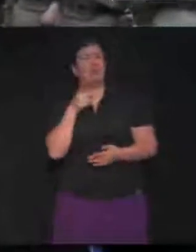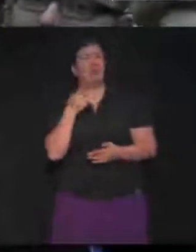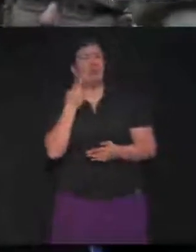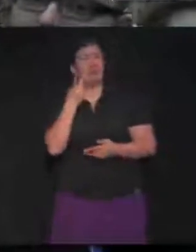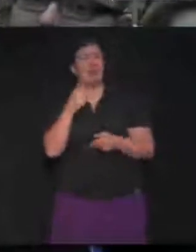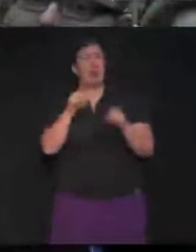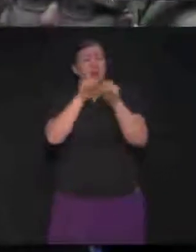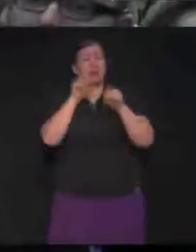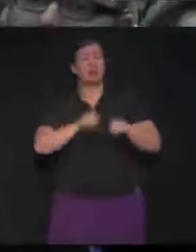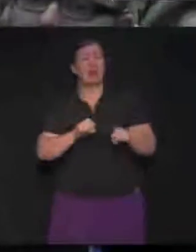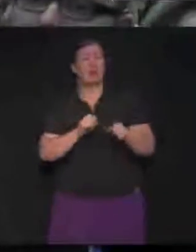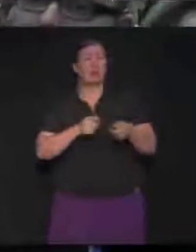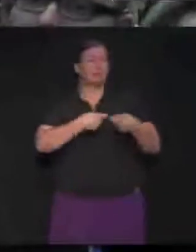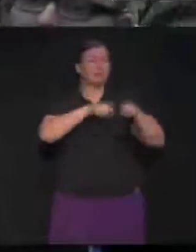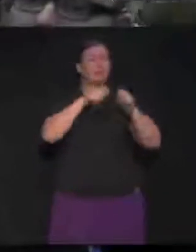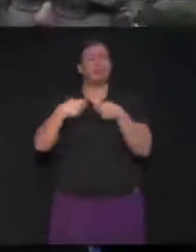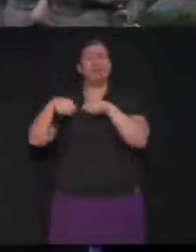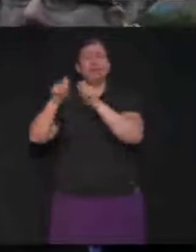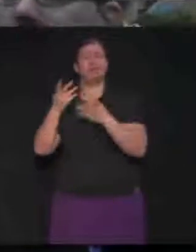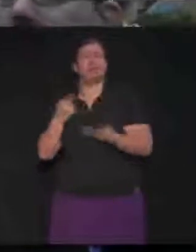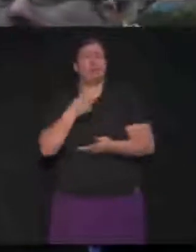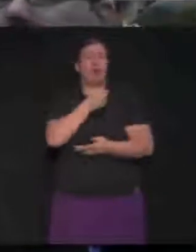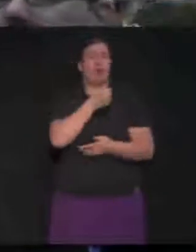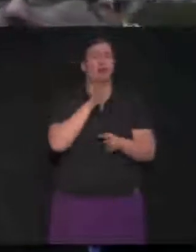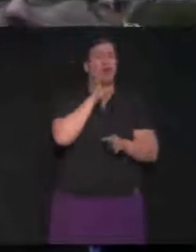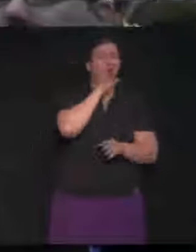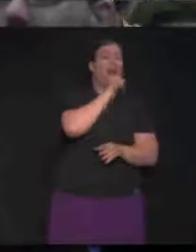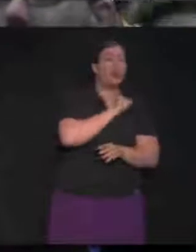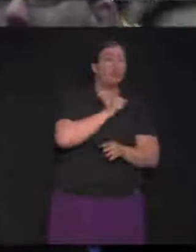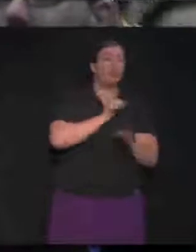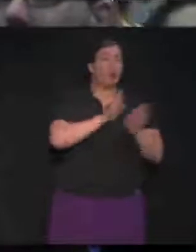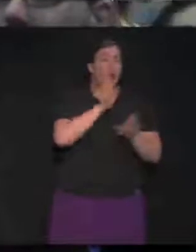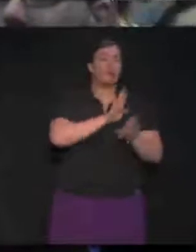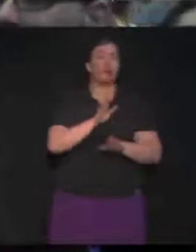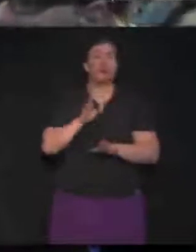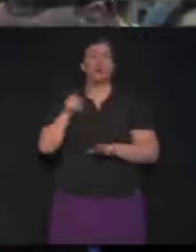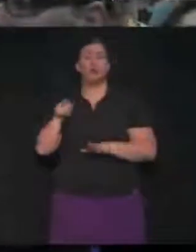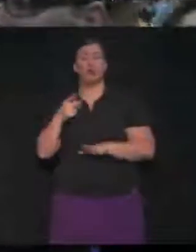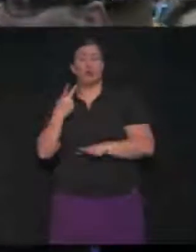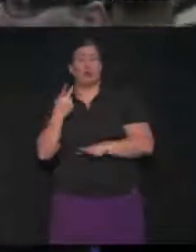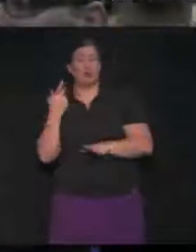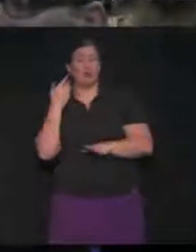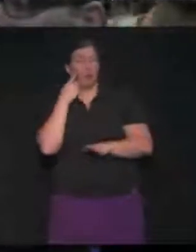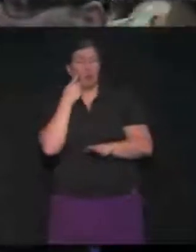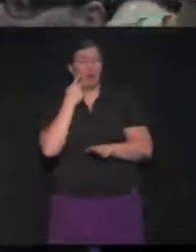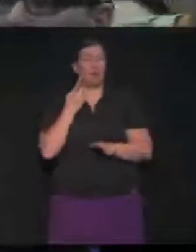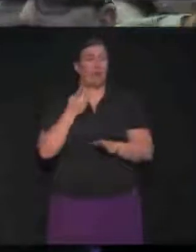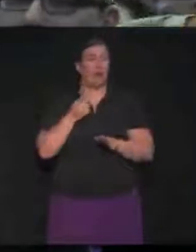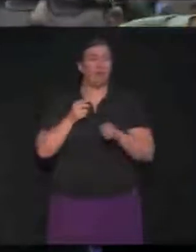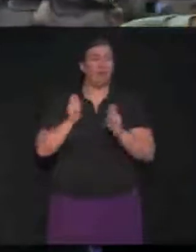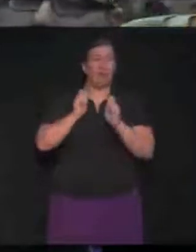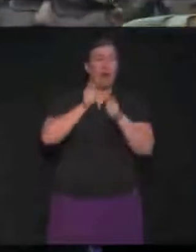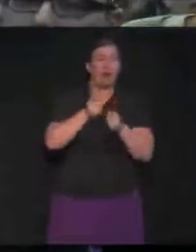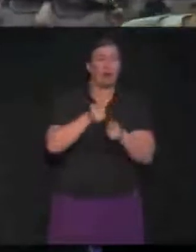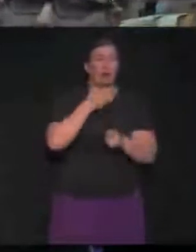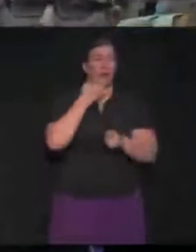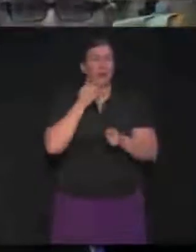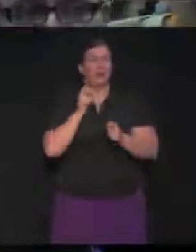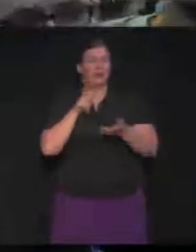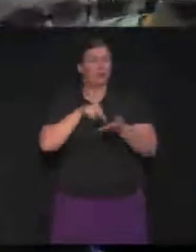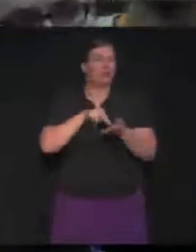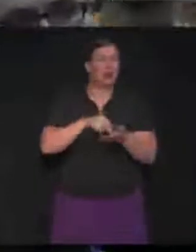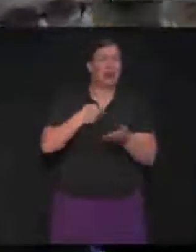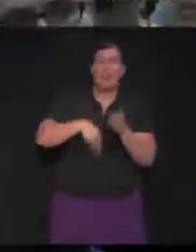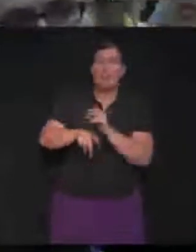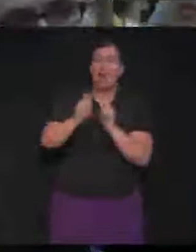Abstimmung wir haben jetzt aber keine Probleme mehr mit Anträgen die nicht behandelt werden auf Parteitagen wir haben eine höhere Qualität bei den Anträgen wir haben mehr